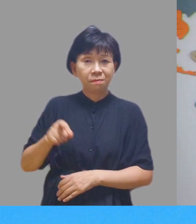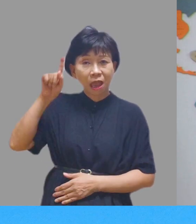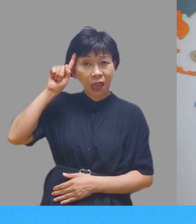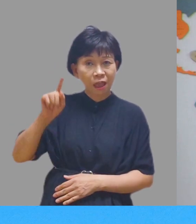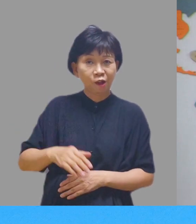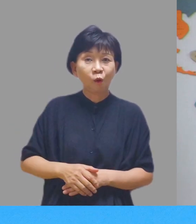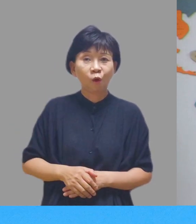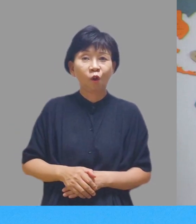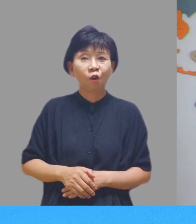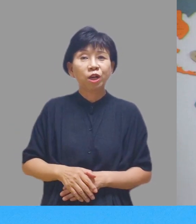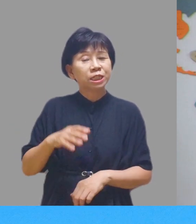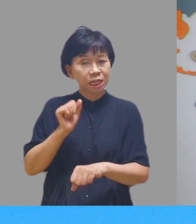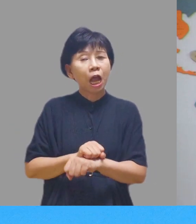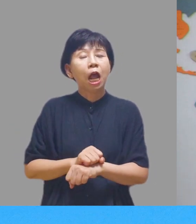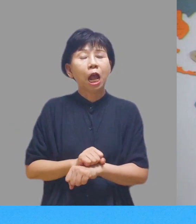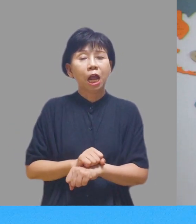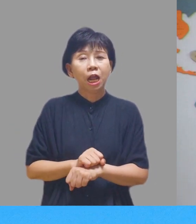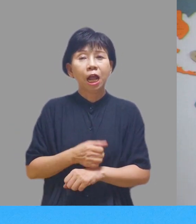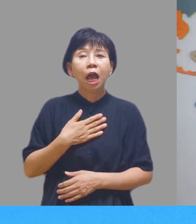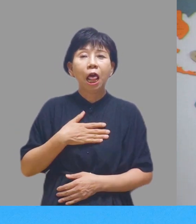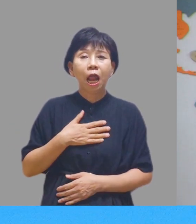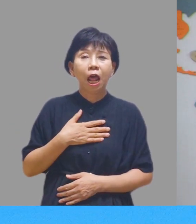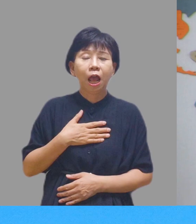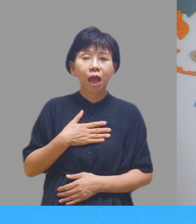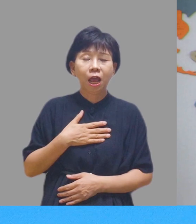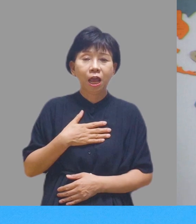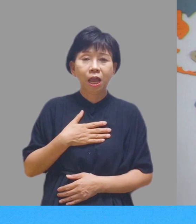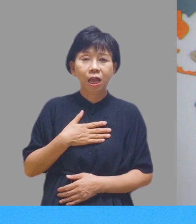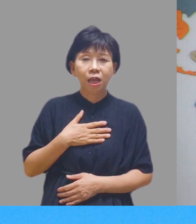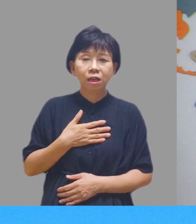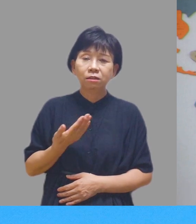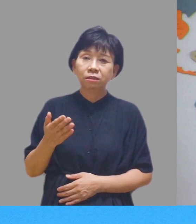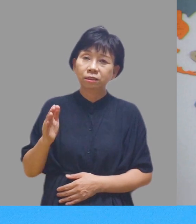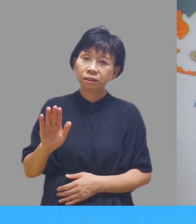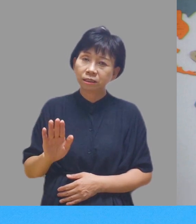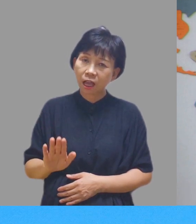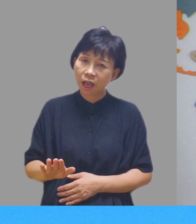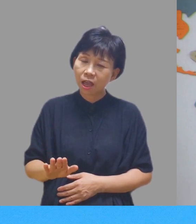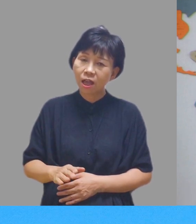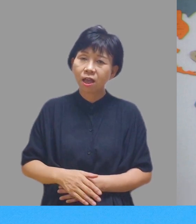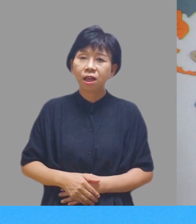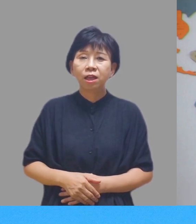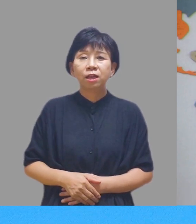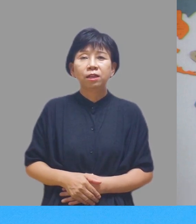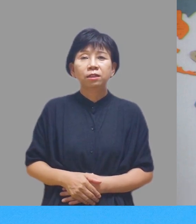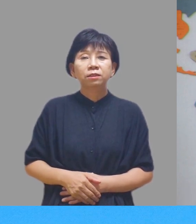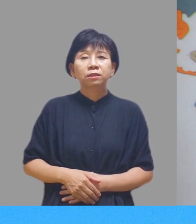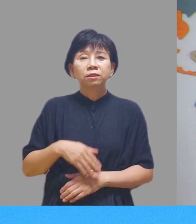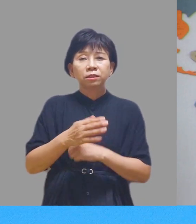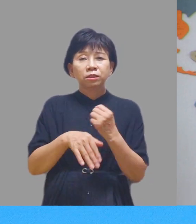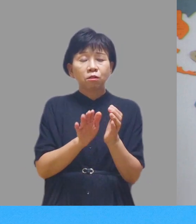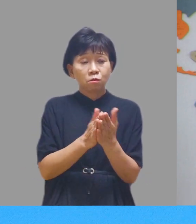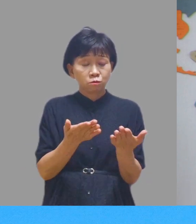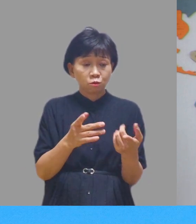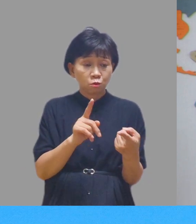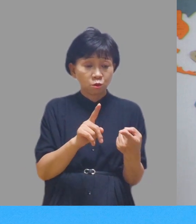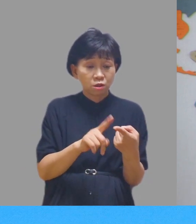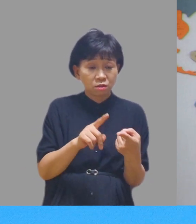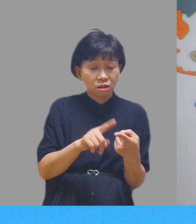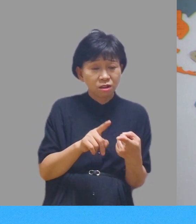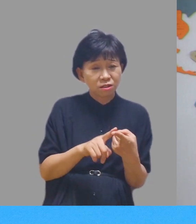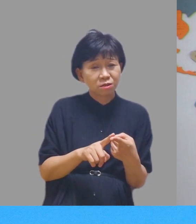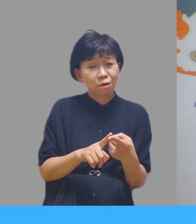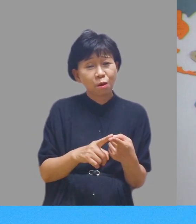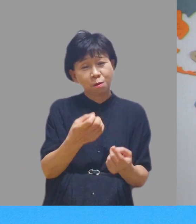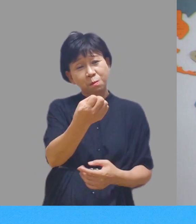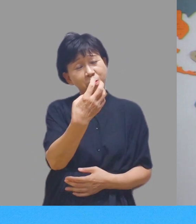성경에 대해서 참 많이 알고 있는 듯합니다. 누가 성경 이야기를 잘못하면